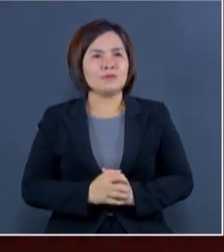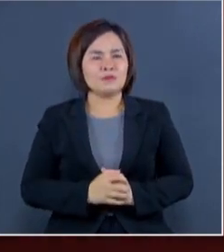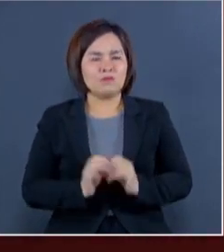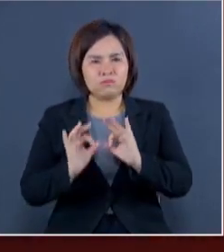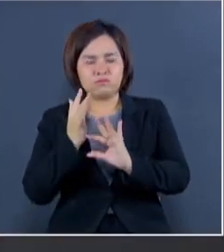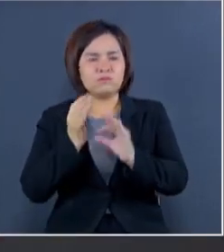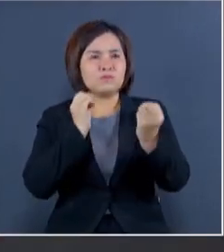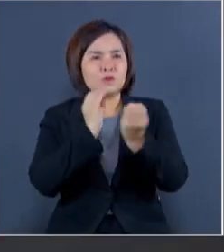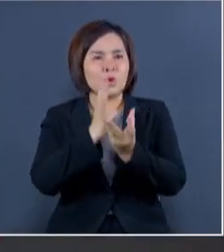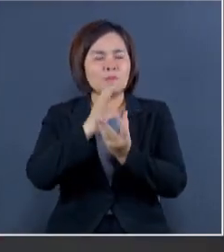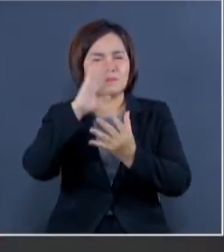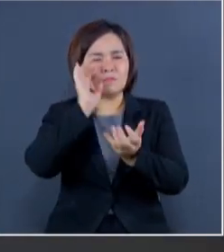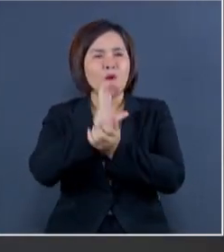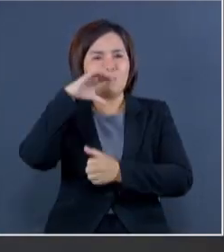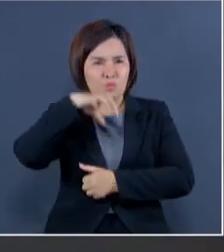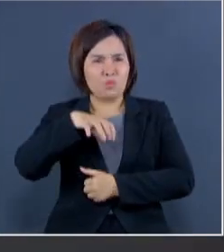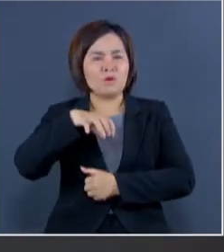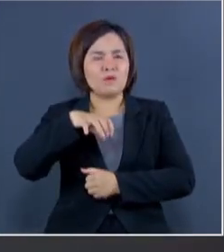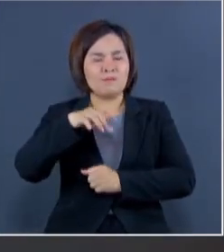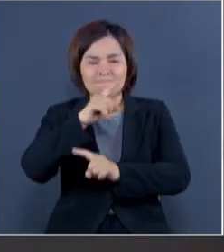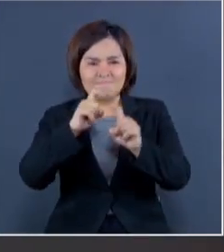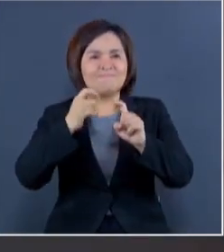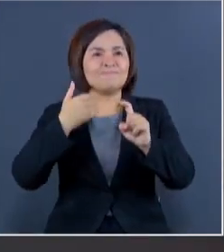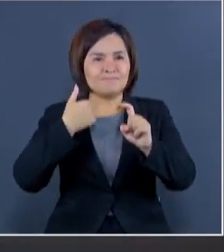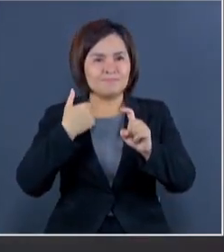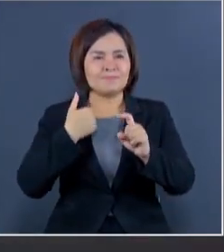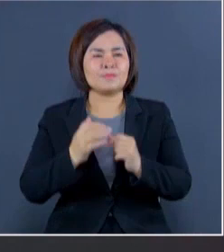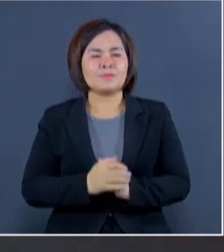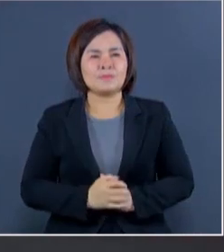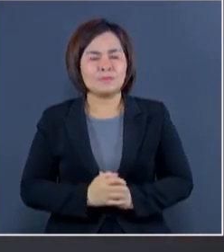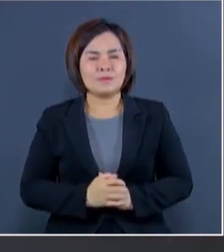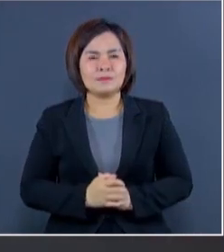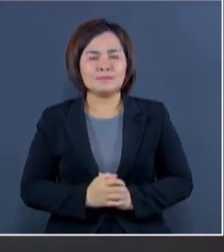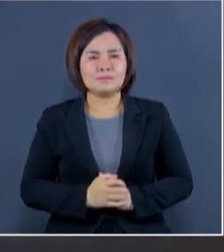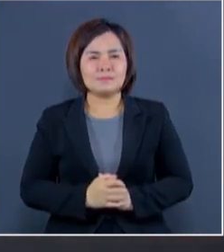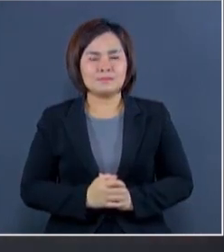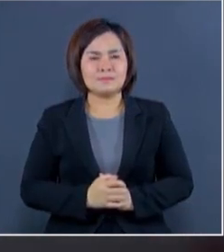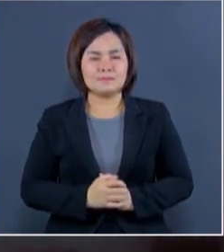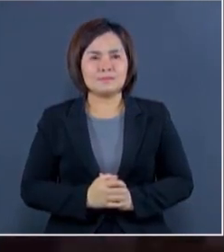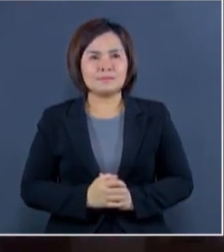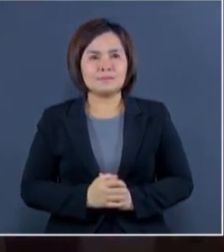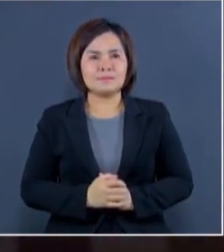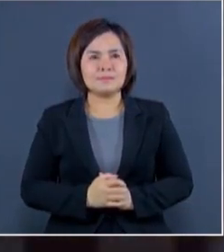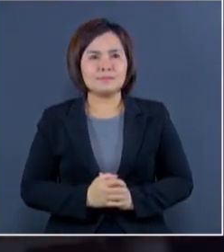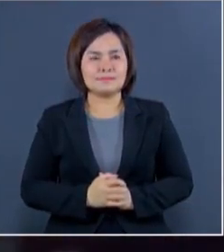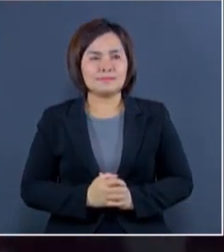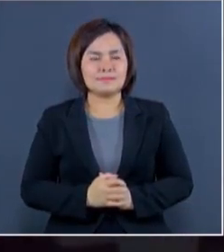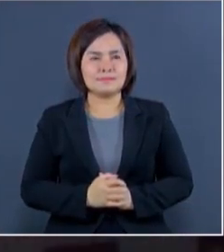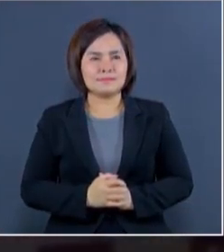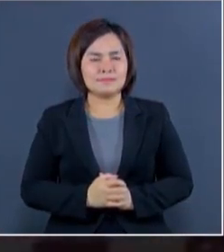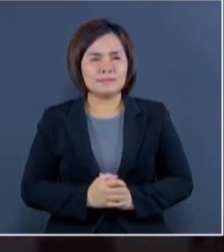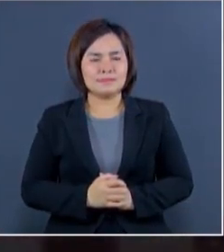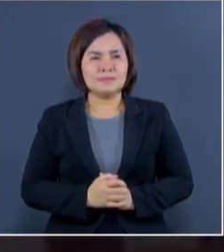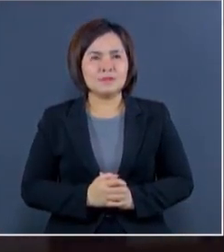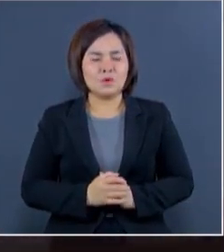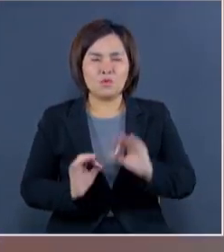วนพังเสียหายด้วยนะครับนี่ฮะภาพของเปลวไฟที่มันแดงฉานขึ้นมาสว่างวาบครับเหมือนอย่างกับตอนกล